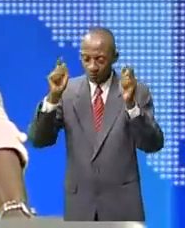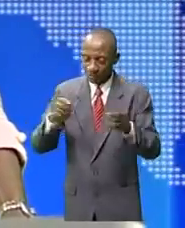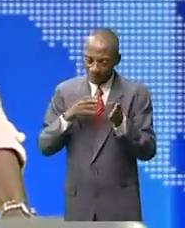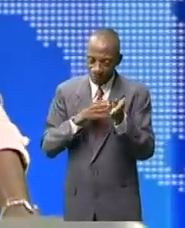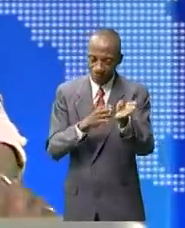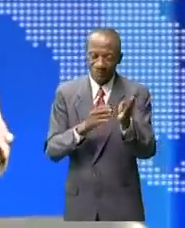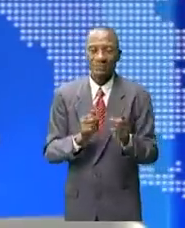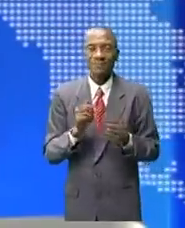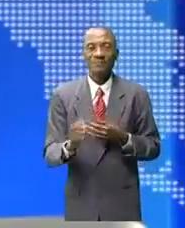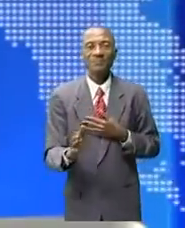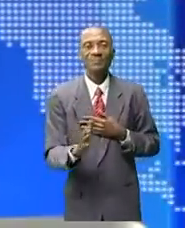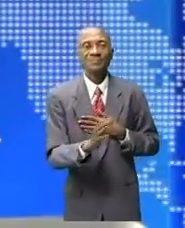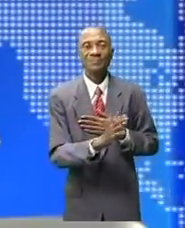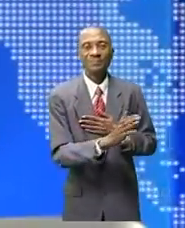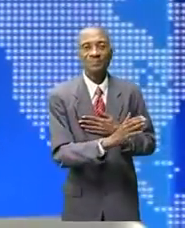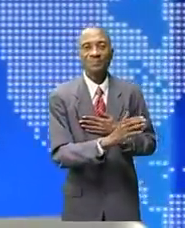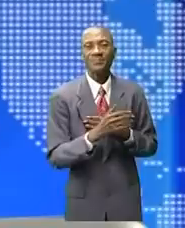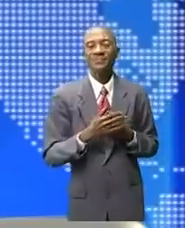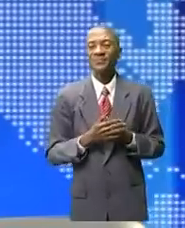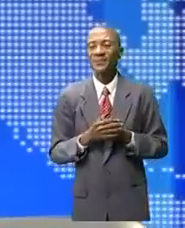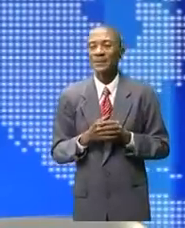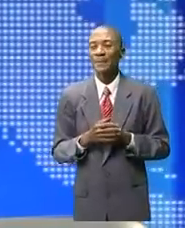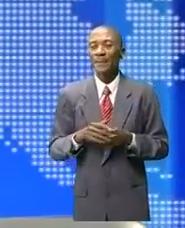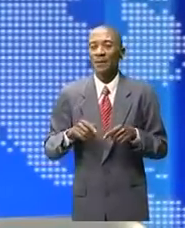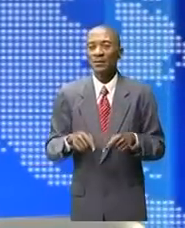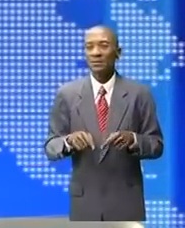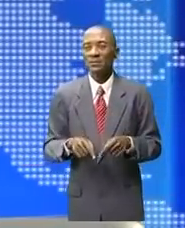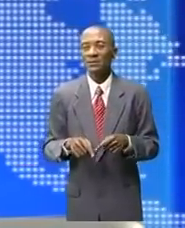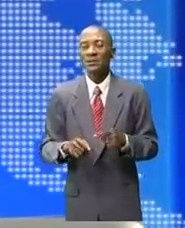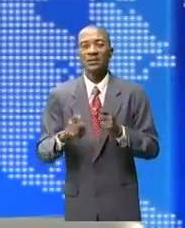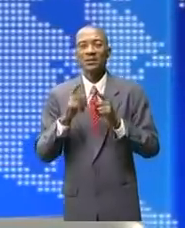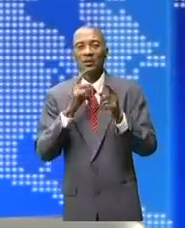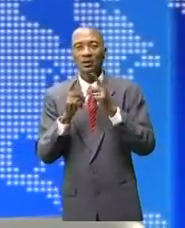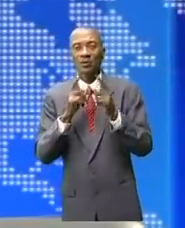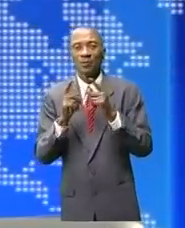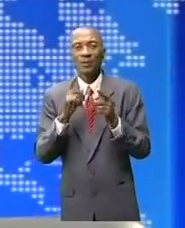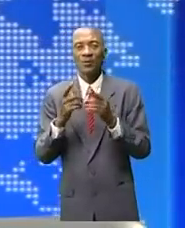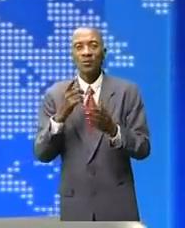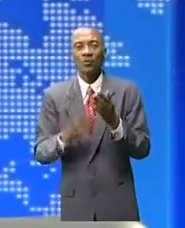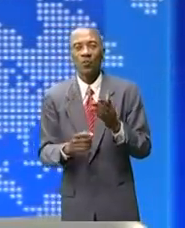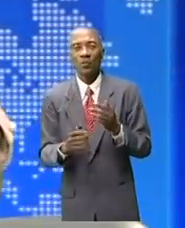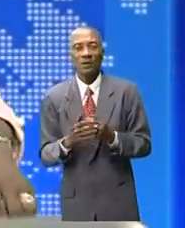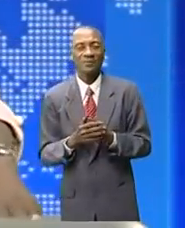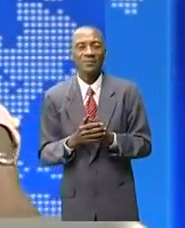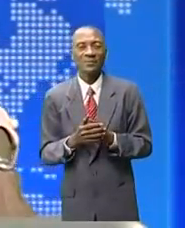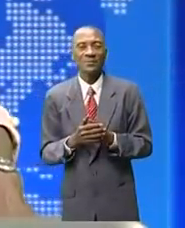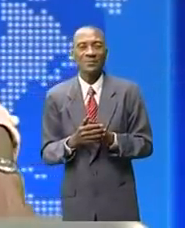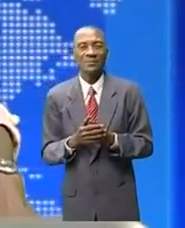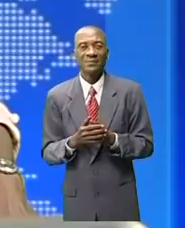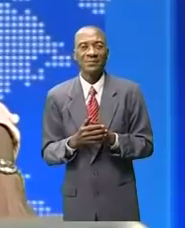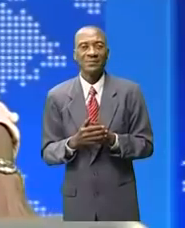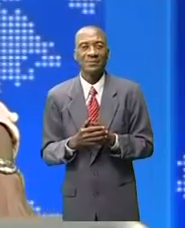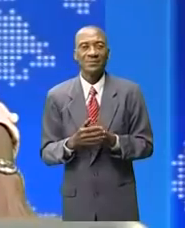La voix internationale d'Oei a célébré le 43e anniversaire, une double cérémonie marquée aussi